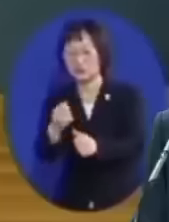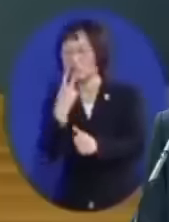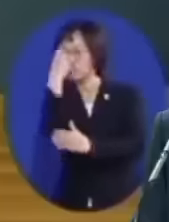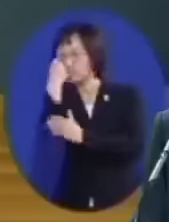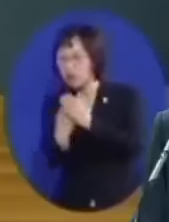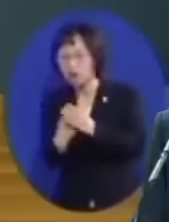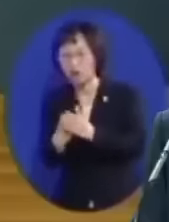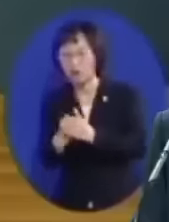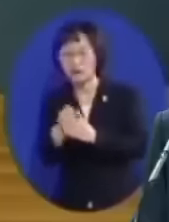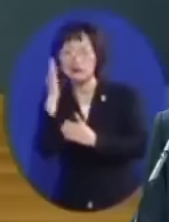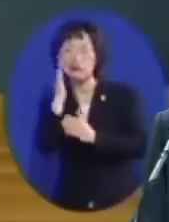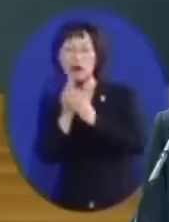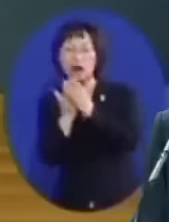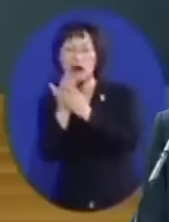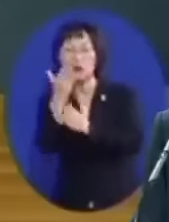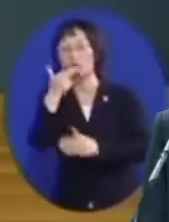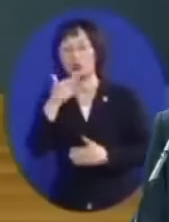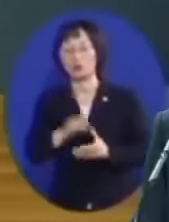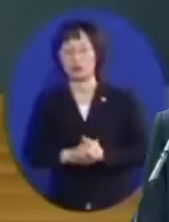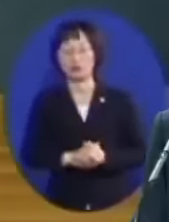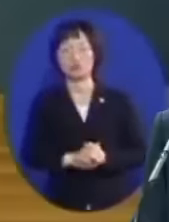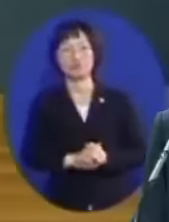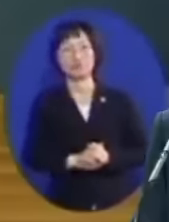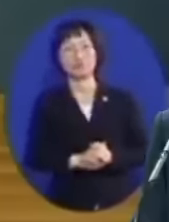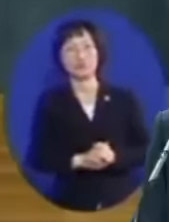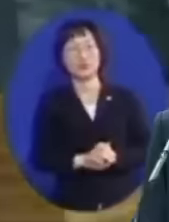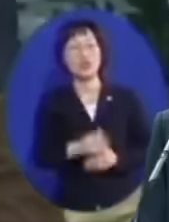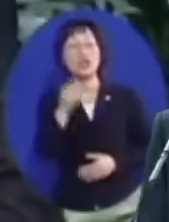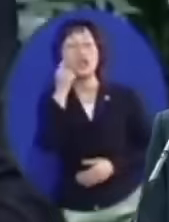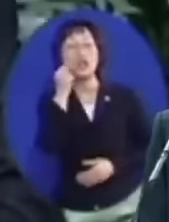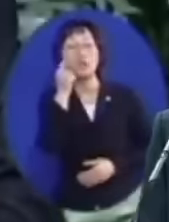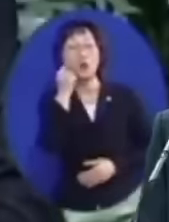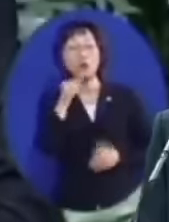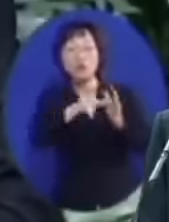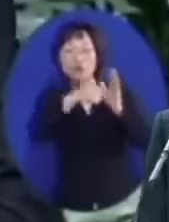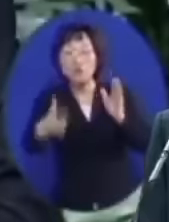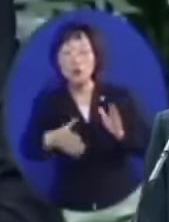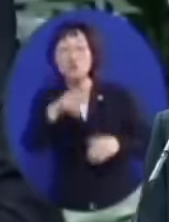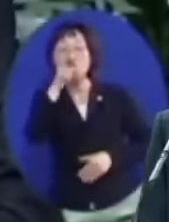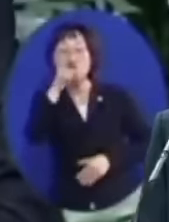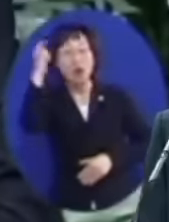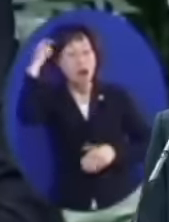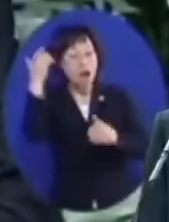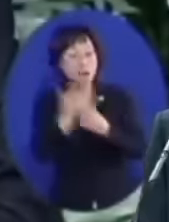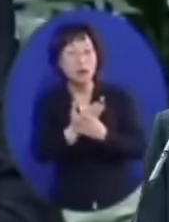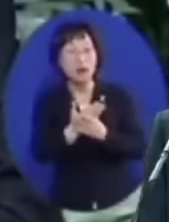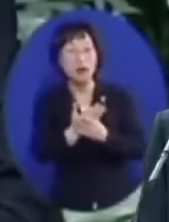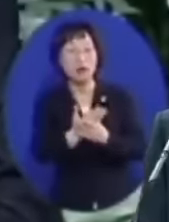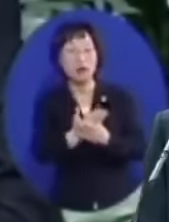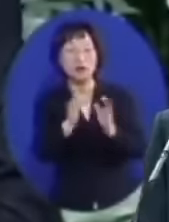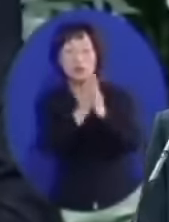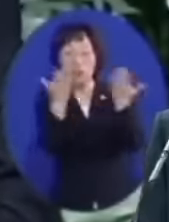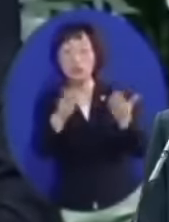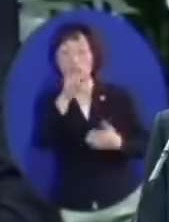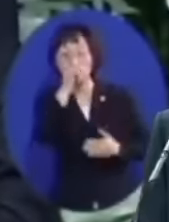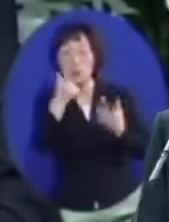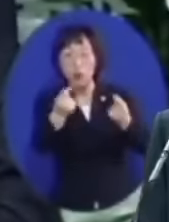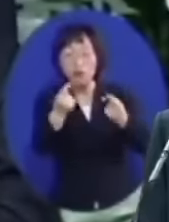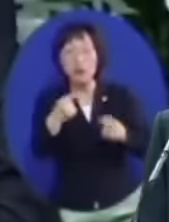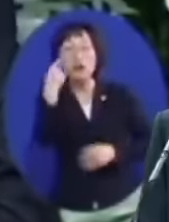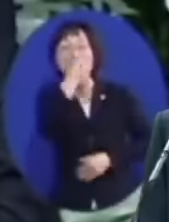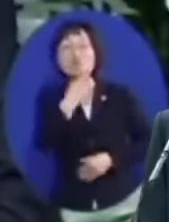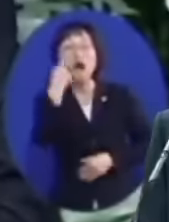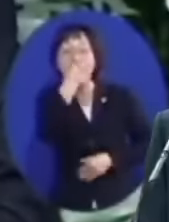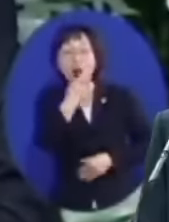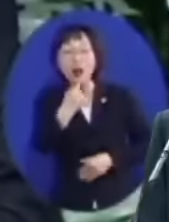싹도 나지 않았었습니다. 물론 일본의 유명한 물학자가 증명한 것이지만 우리의 말이